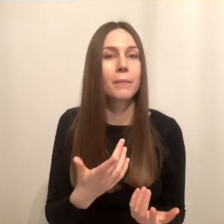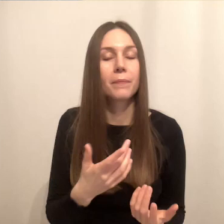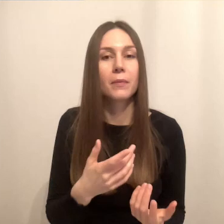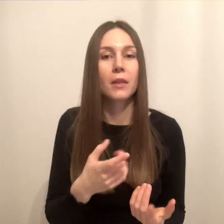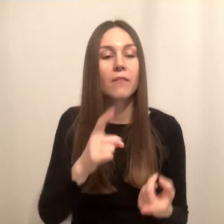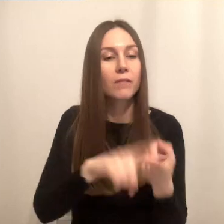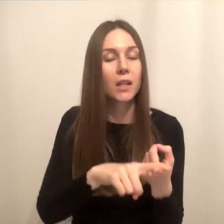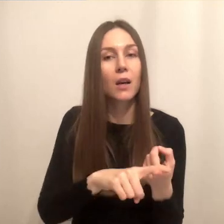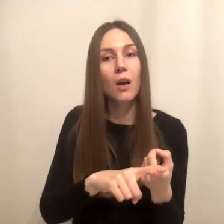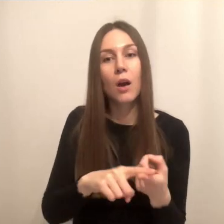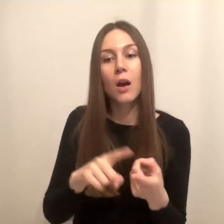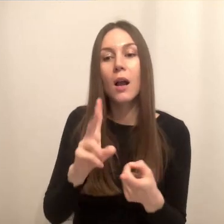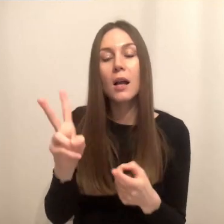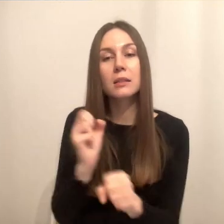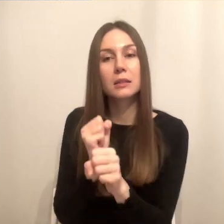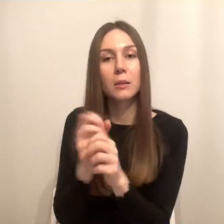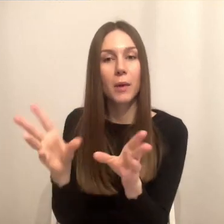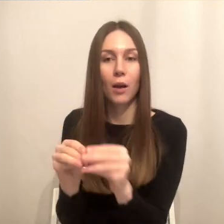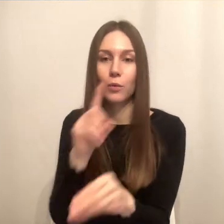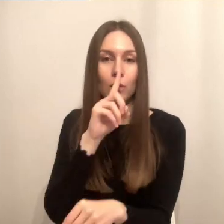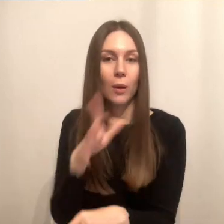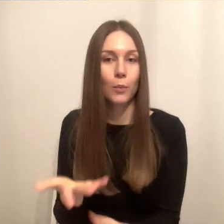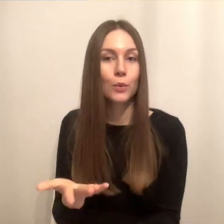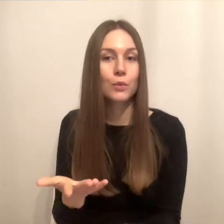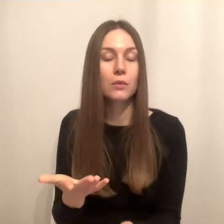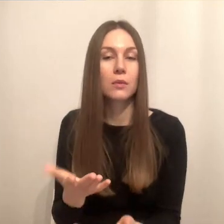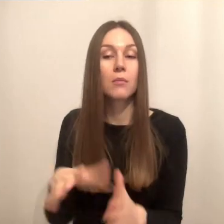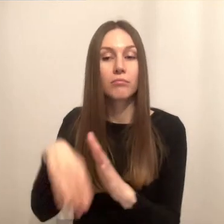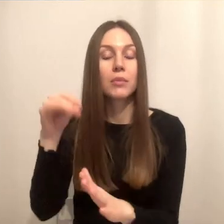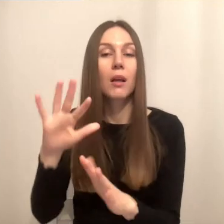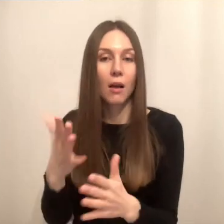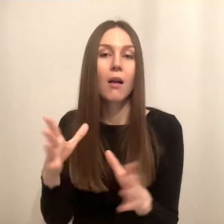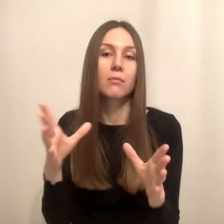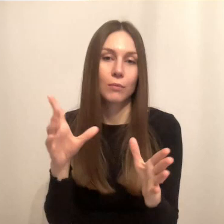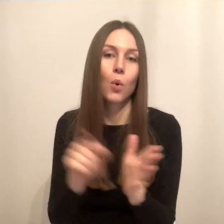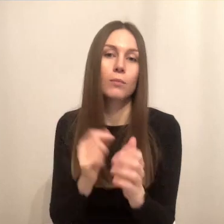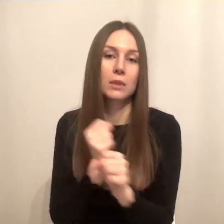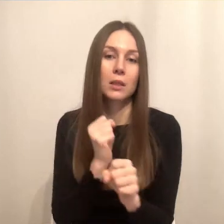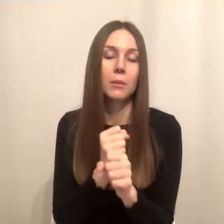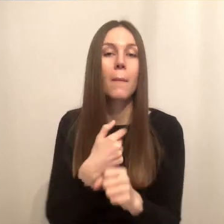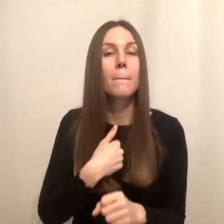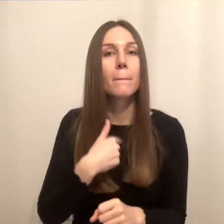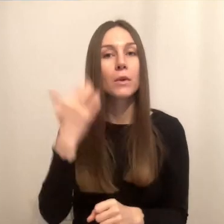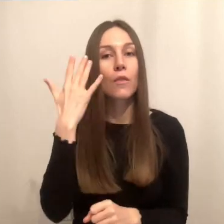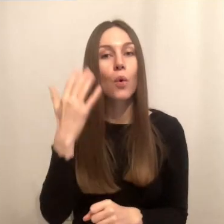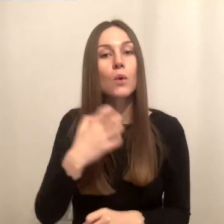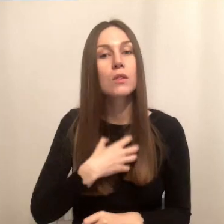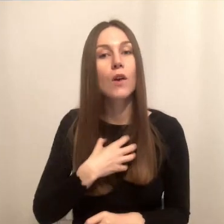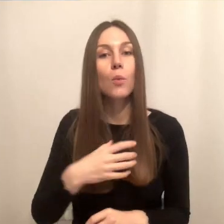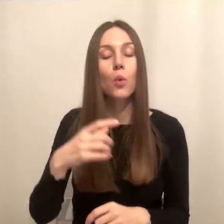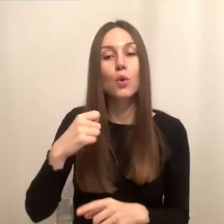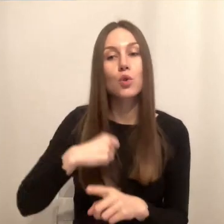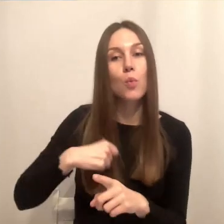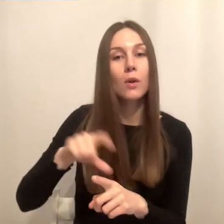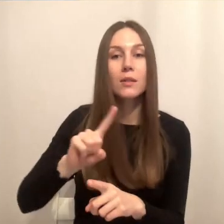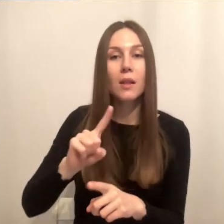koalicija jis turės ir dirbti. Man asmeniškai iš tikrųjų yra svarbu ne asmenys, bet požiūris į tam tikrus dalykus. Visų